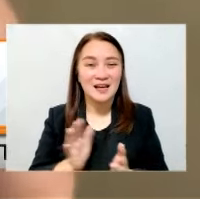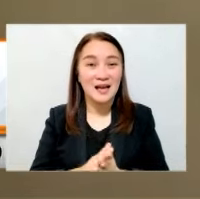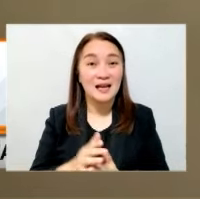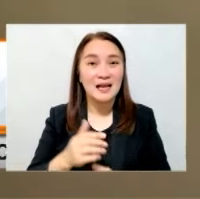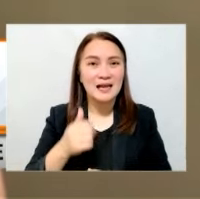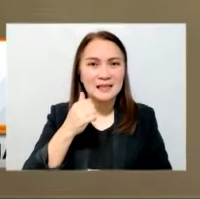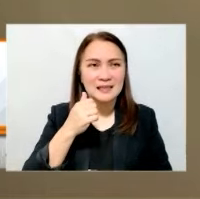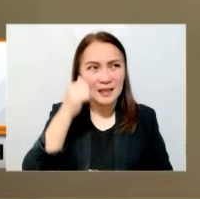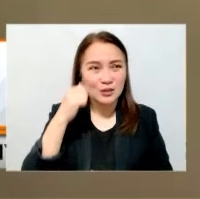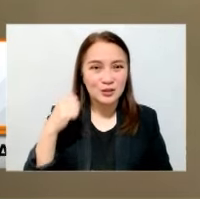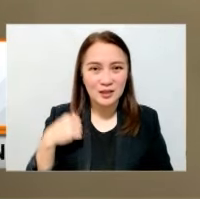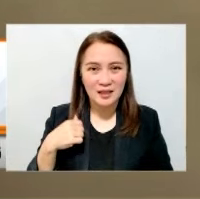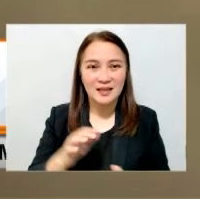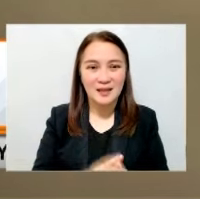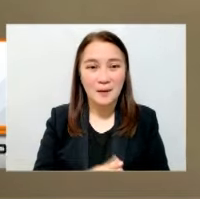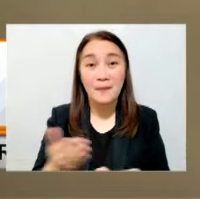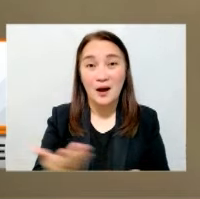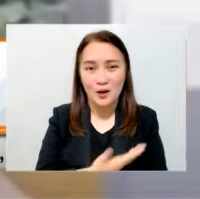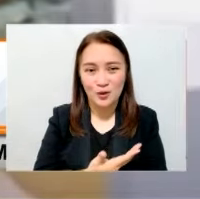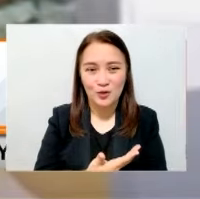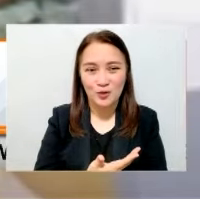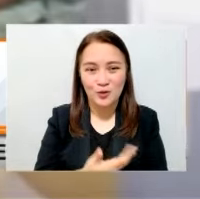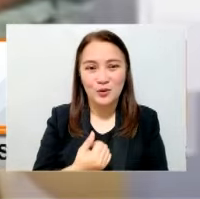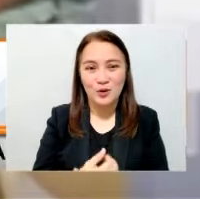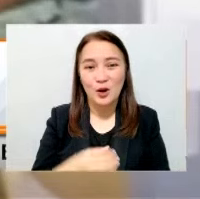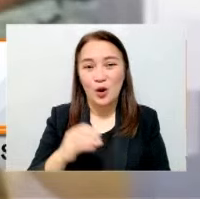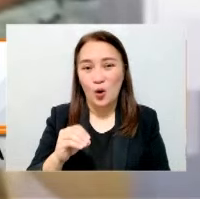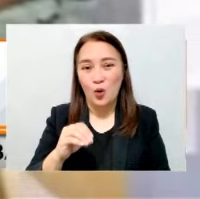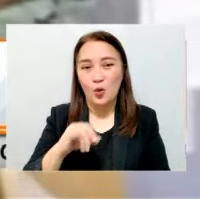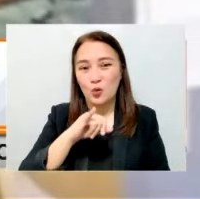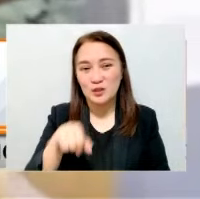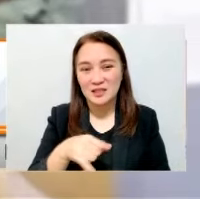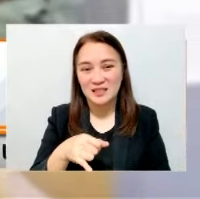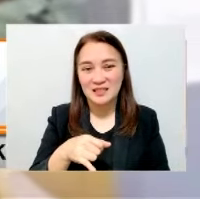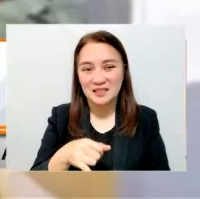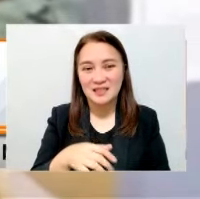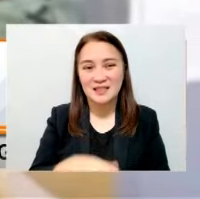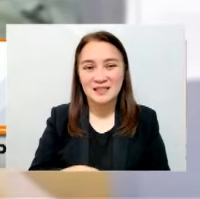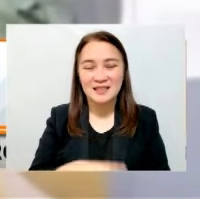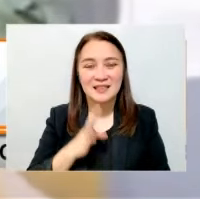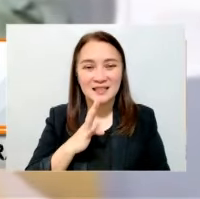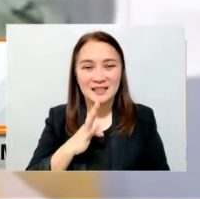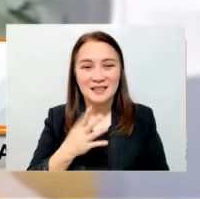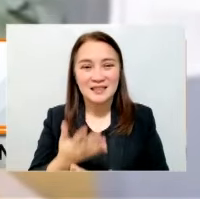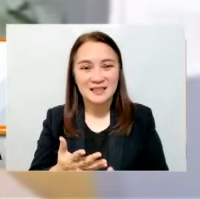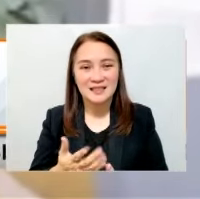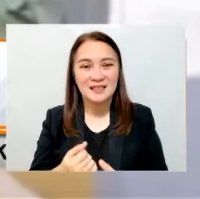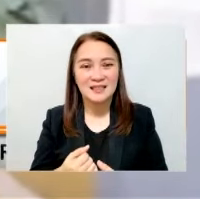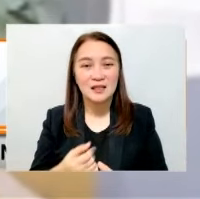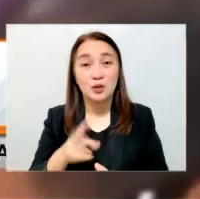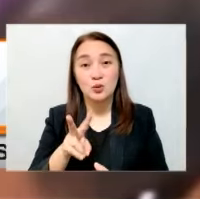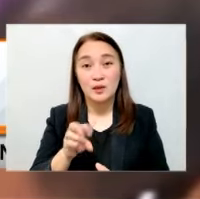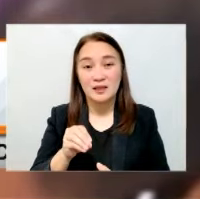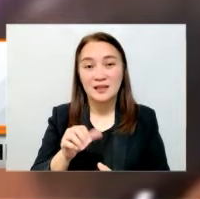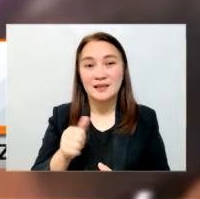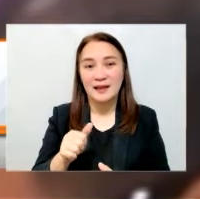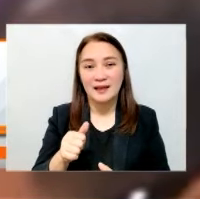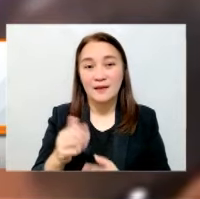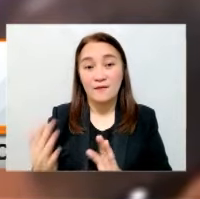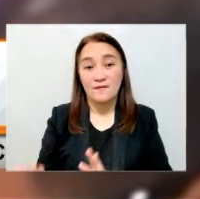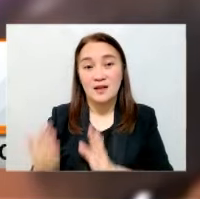corina na ang bagong mukha ng ating og talak serye 2010 ng unang umere ang face sa pangunguna Noon ni